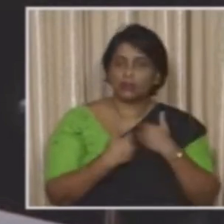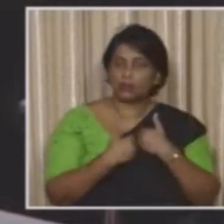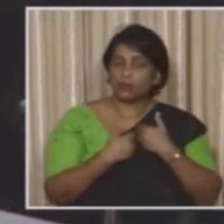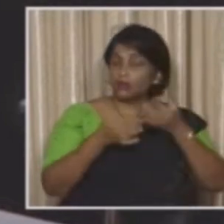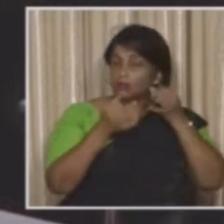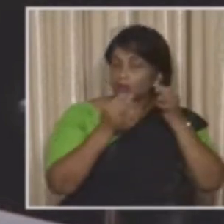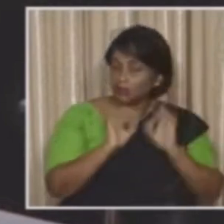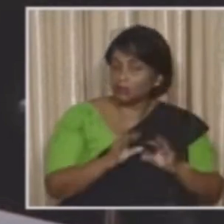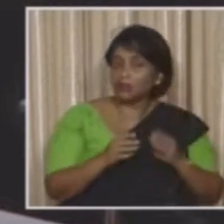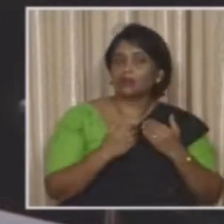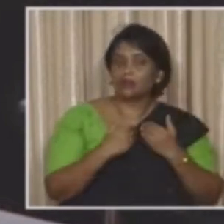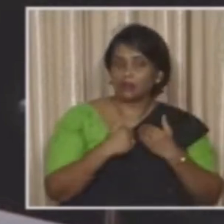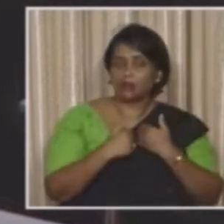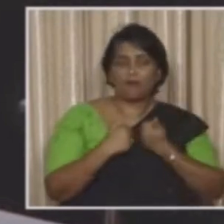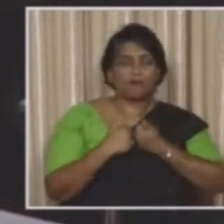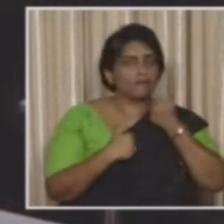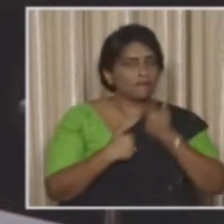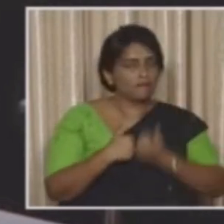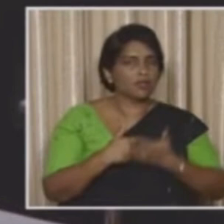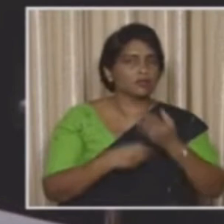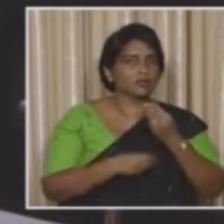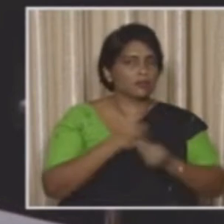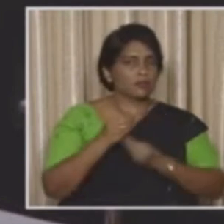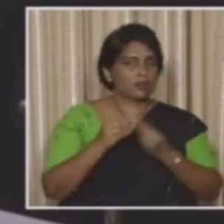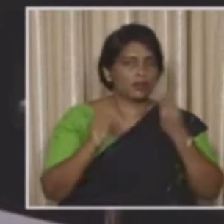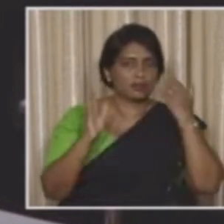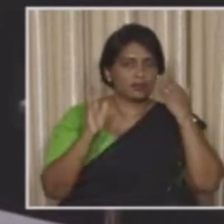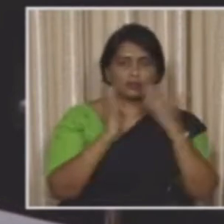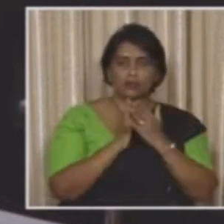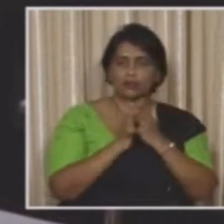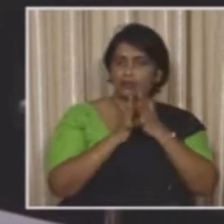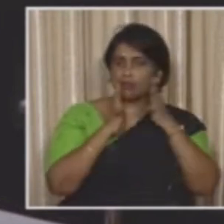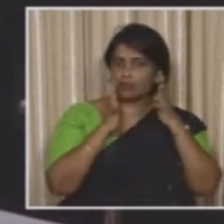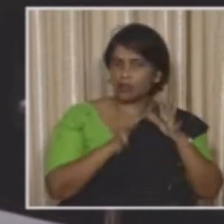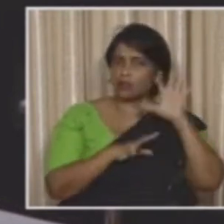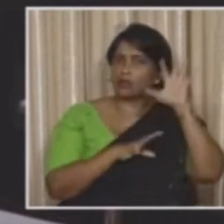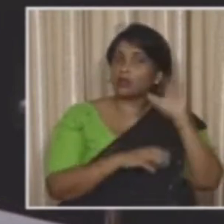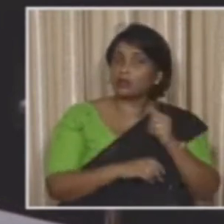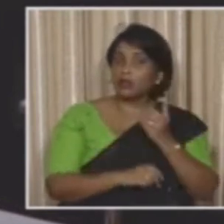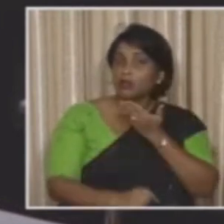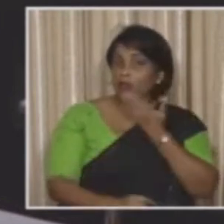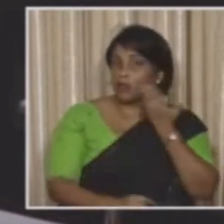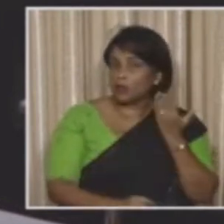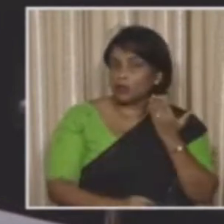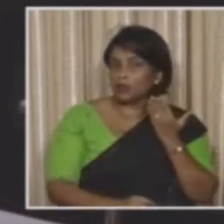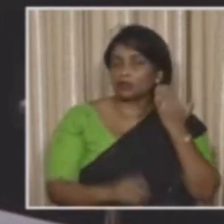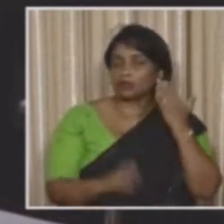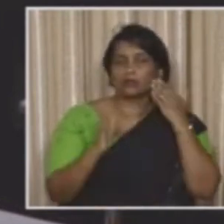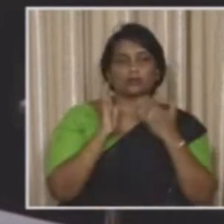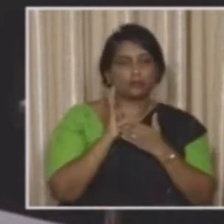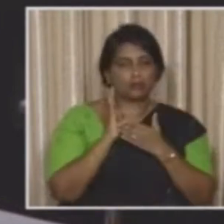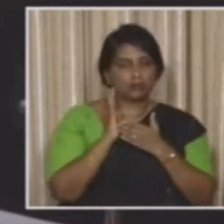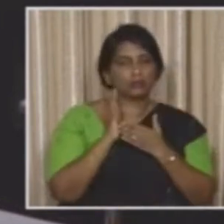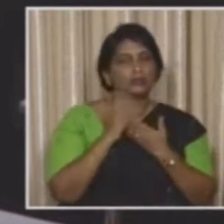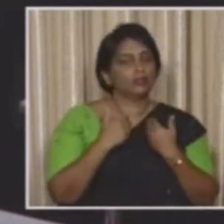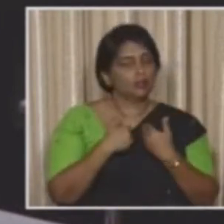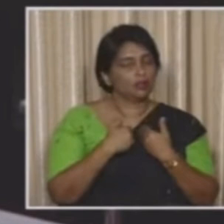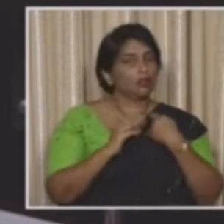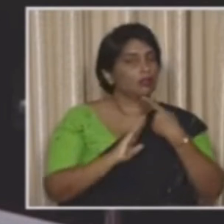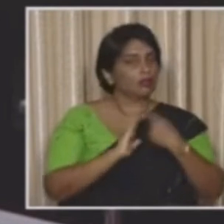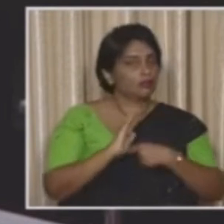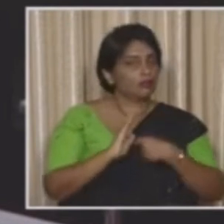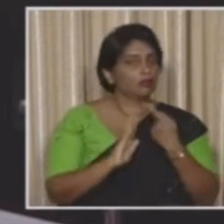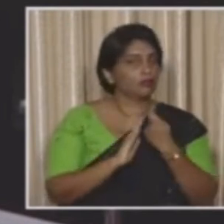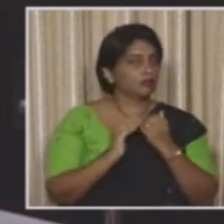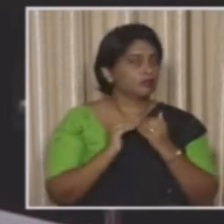නිවැරදි තැන්වලට අපේ අත්‍යවශ්‍ය වෙන ආයෝජන අපි මොනතරම් ප්‍රමාණයක් ගෙන්න ගන්න පුළුවන් වේද කියන සාධකය මත අපිට අපේ රටේ